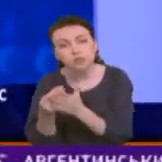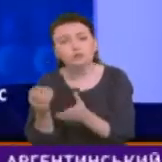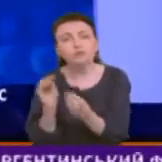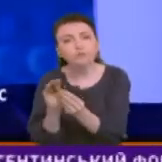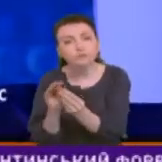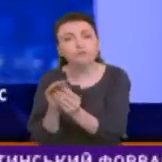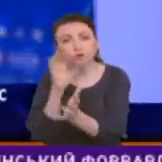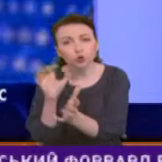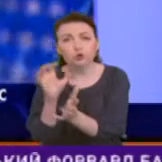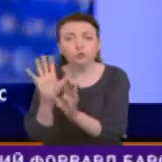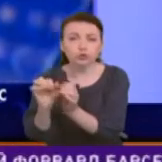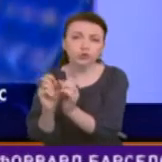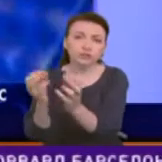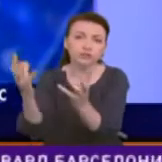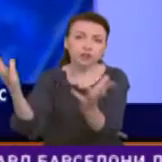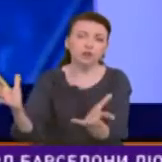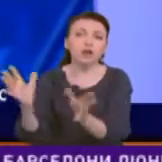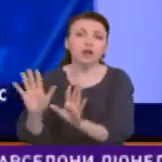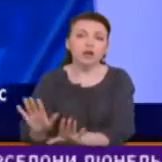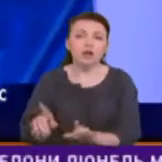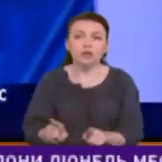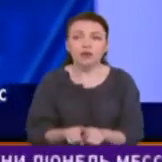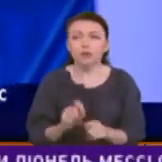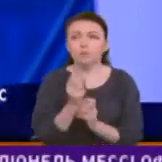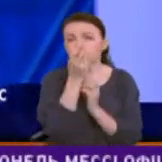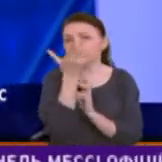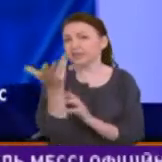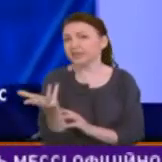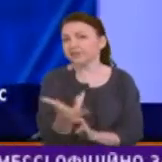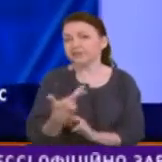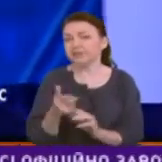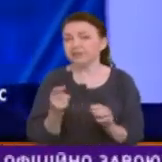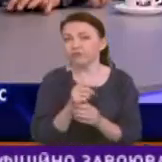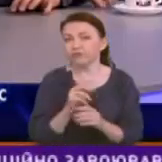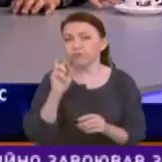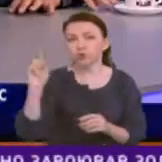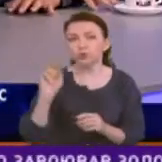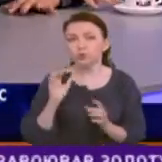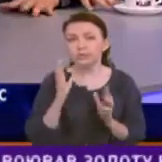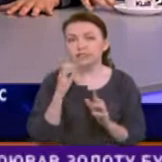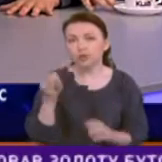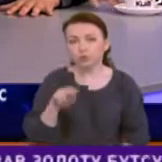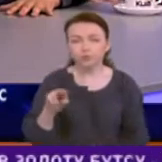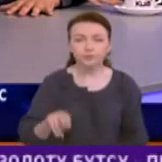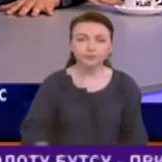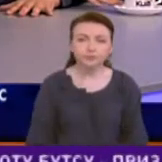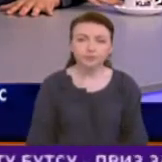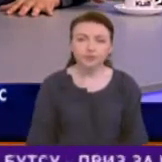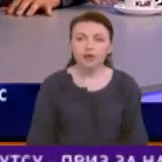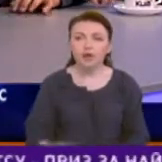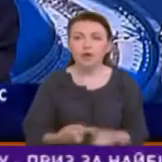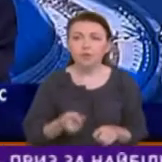би вони, як то кажуть, розквітали, як, знаєте, оцей букет квітів в Божому саду. Да, але в результаті то